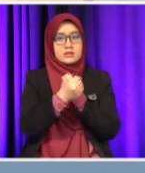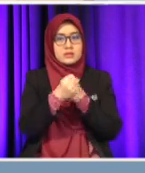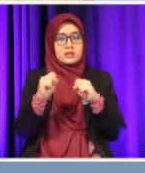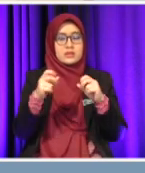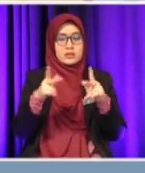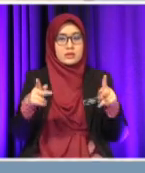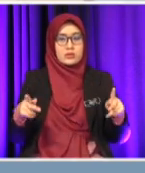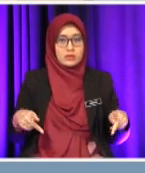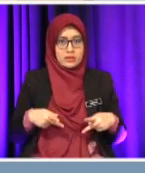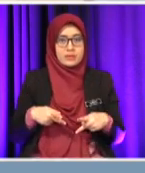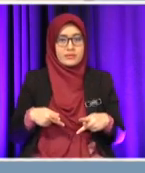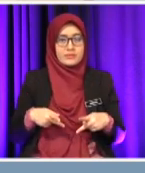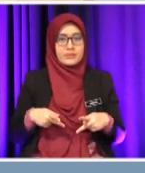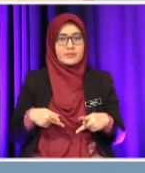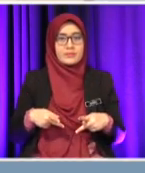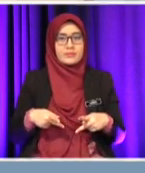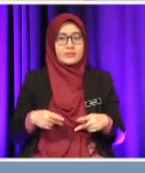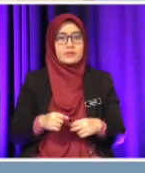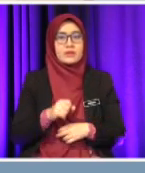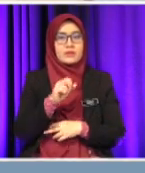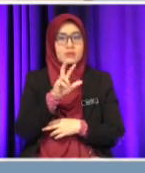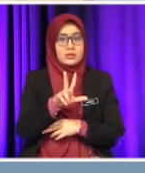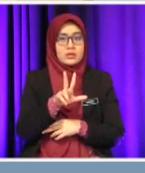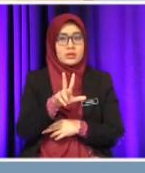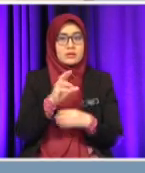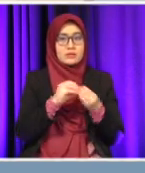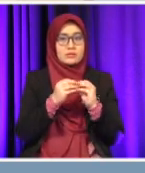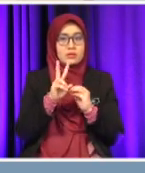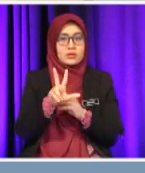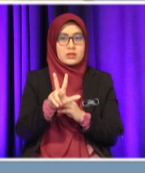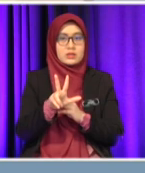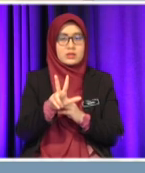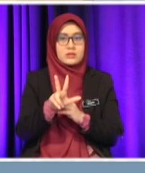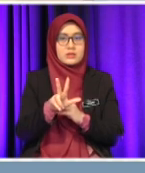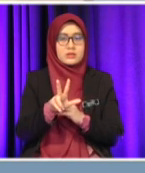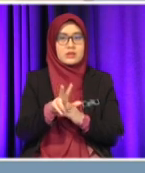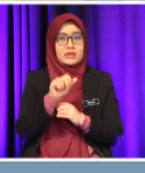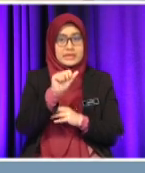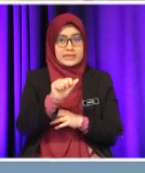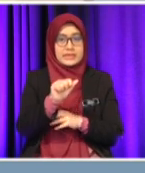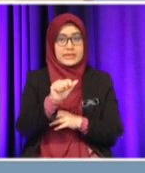yang kedua penyediaan kolam yang ketiga yang ketiga